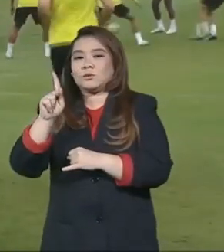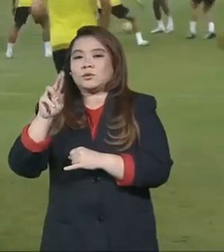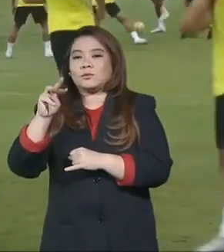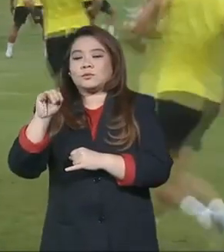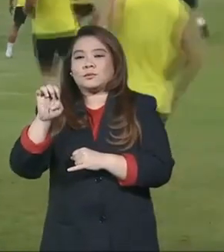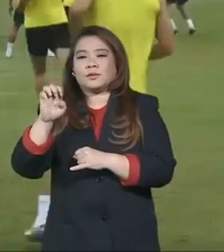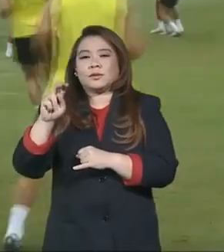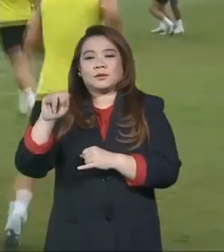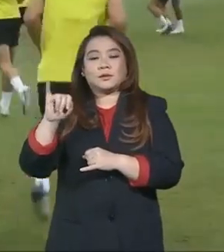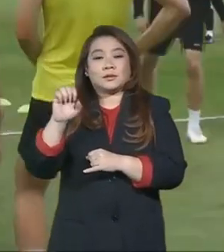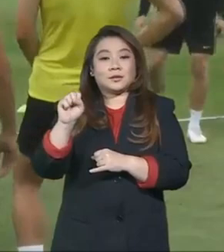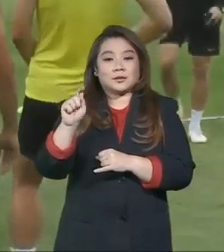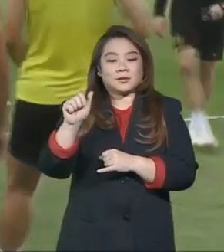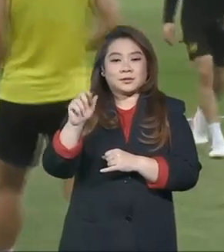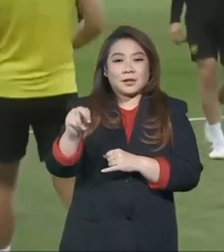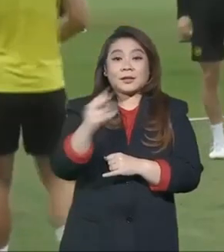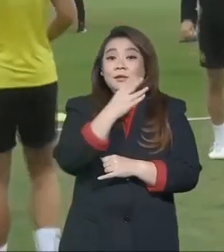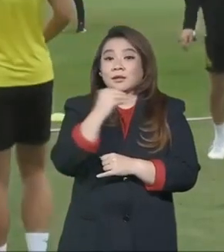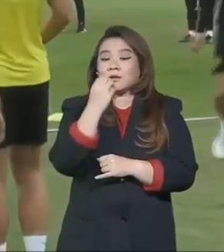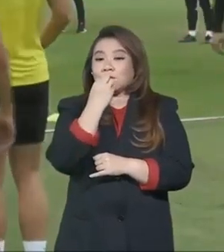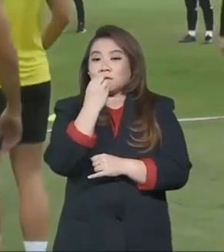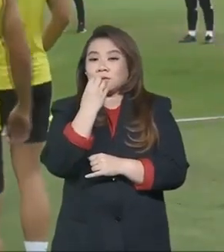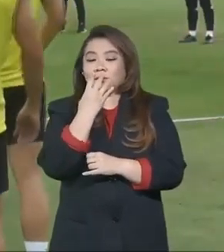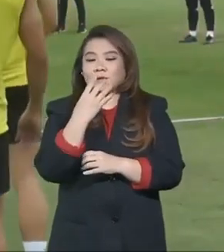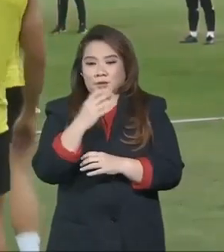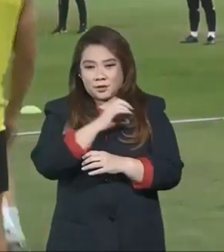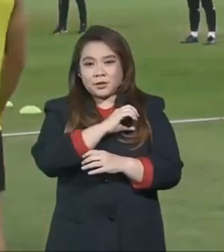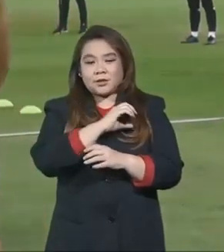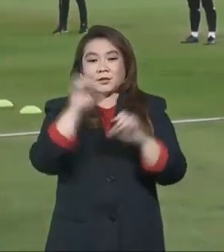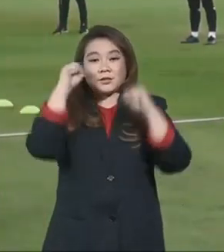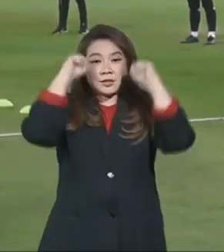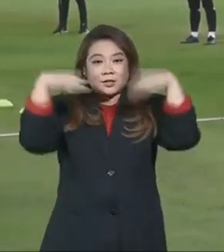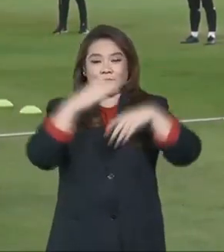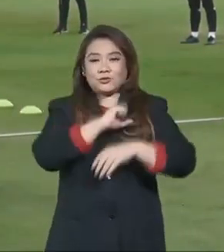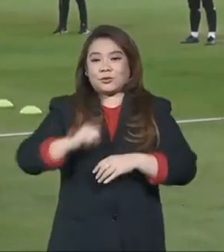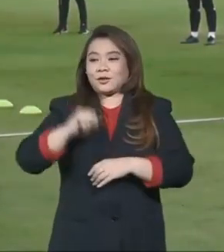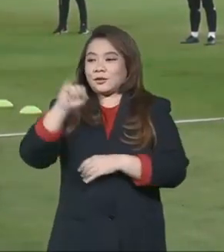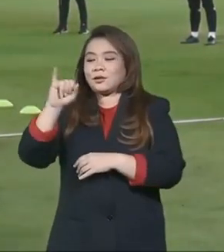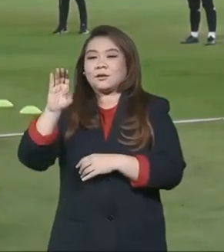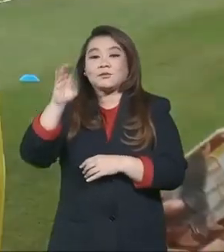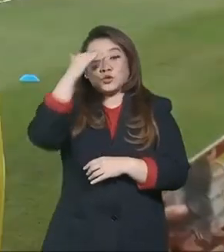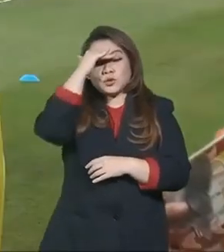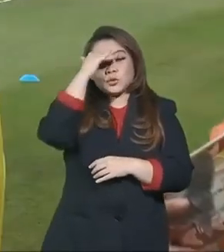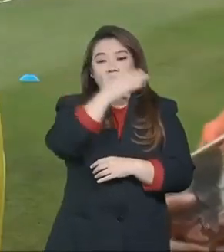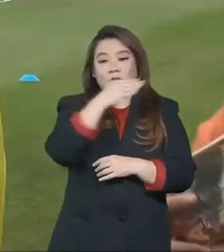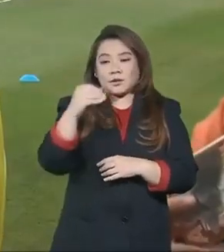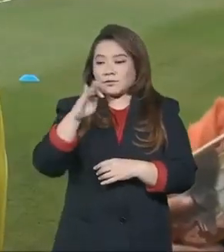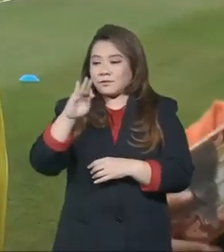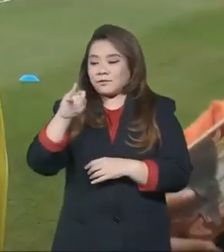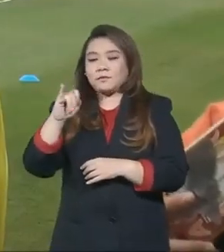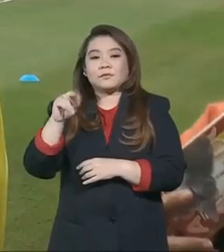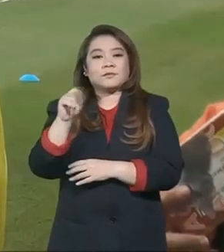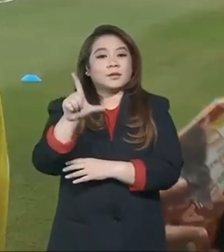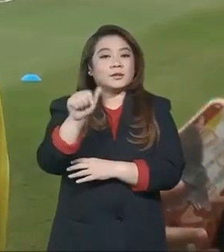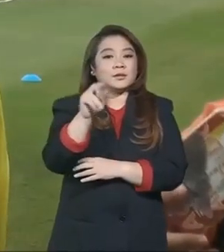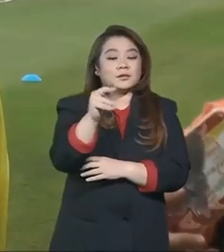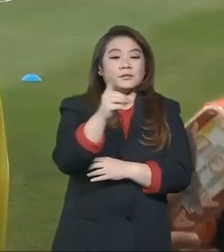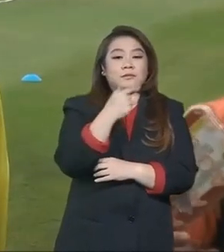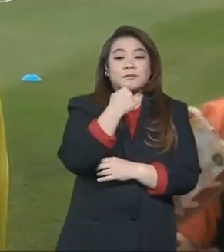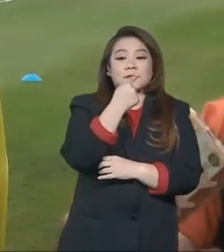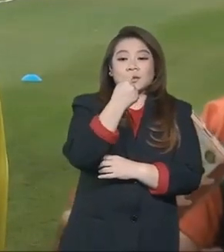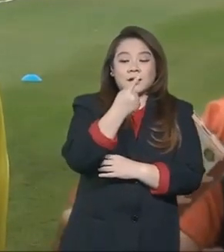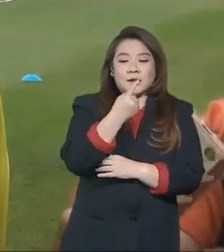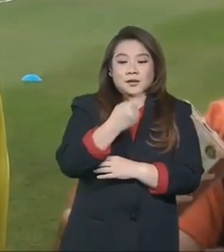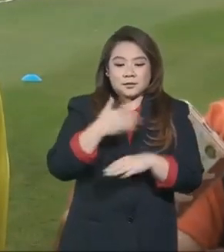Mac dan Hong Kong 28 Mac di Stadium Sultan Ibrahim. Sementara itu, pemain warisan Malaysia Finland Noah Lin berkata panggilan